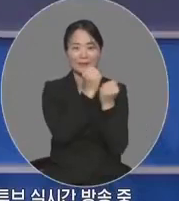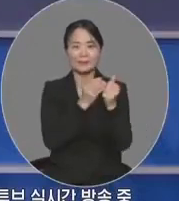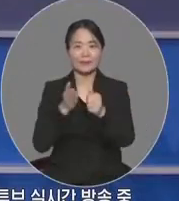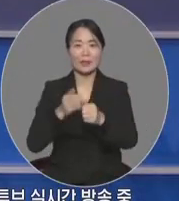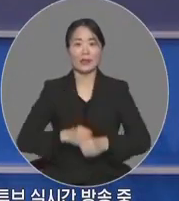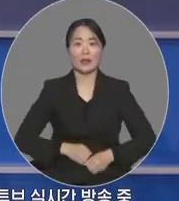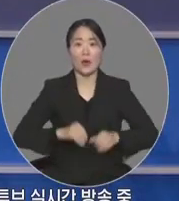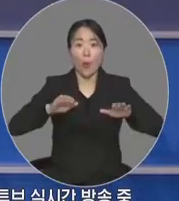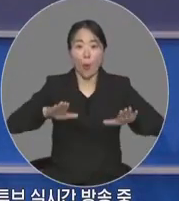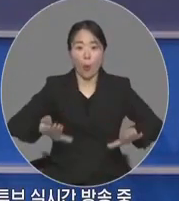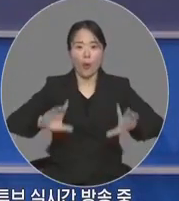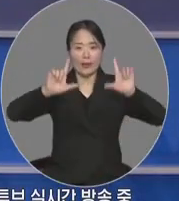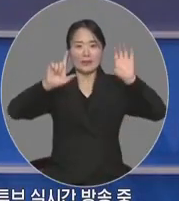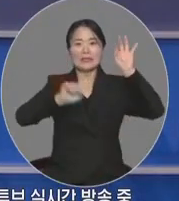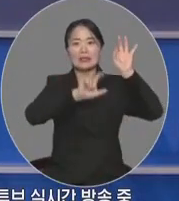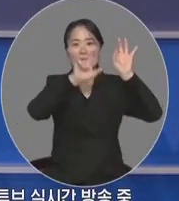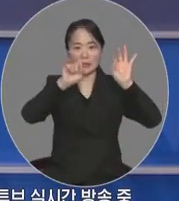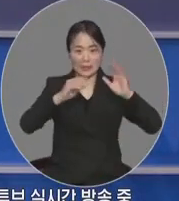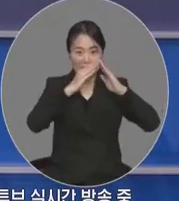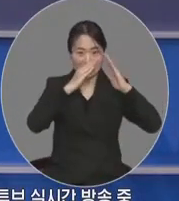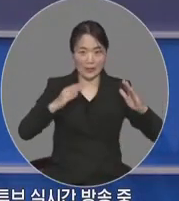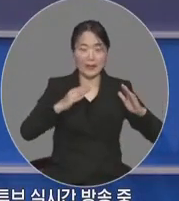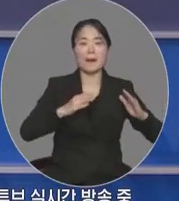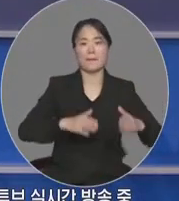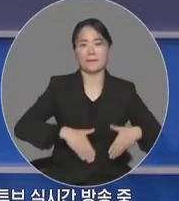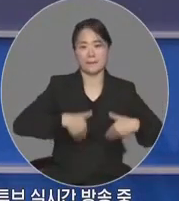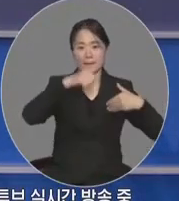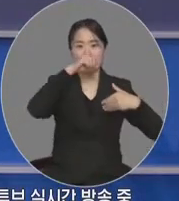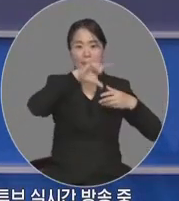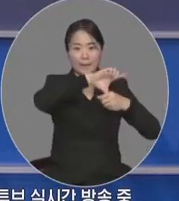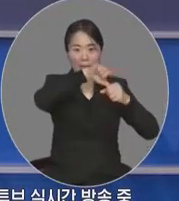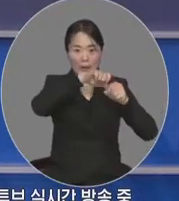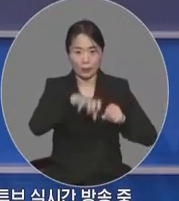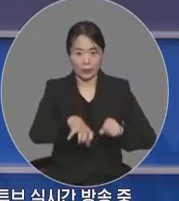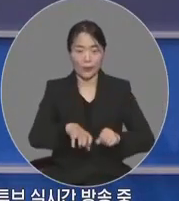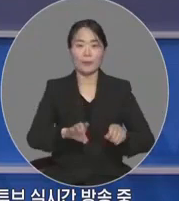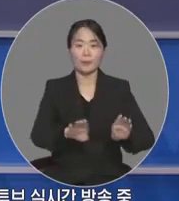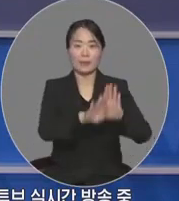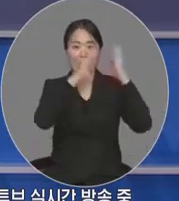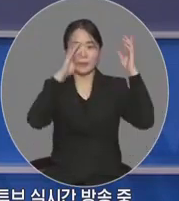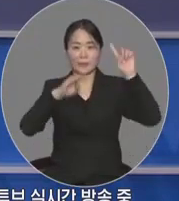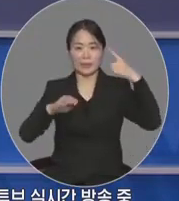올해 10월 전남 일원에서 개최된 제104회